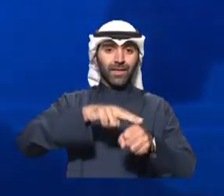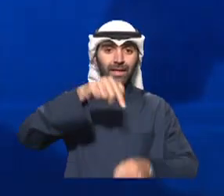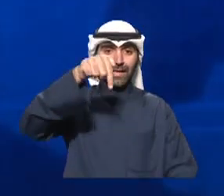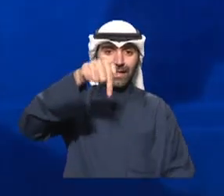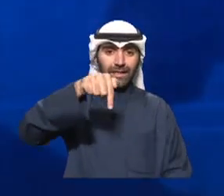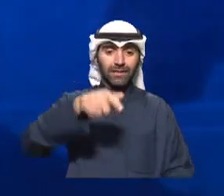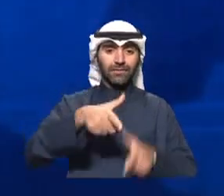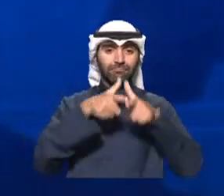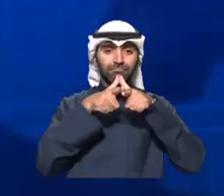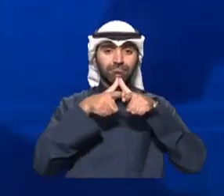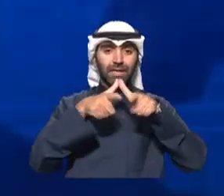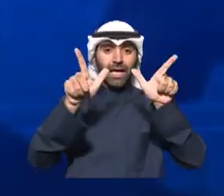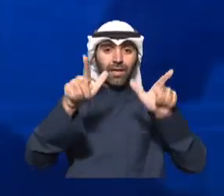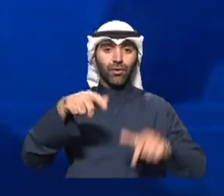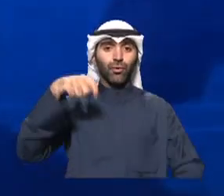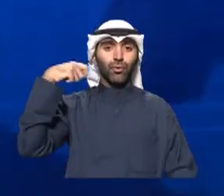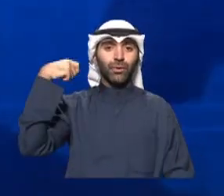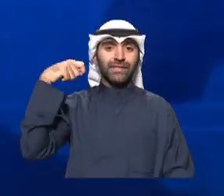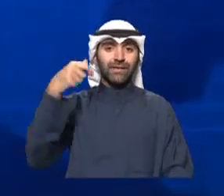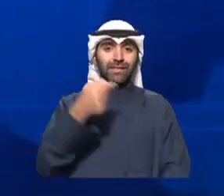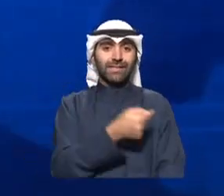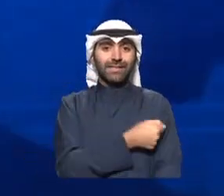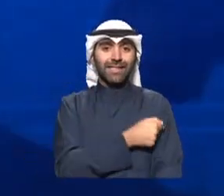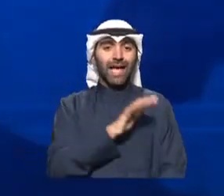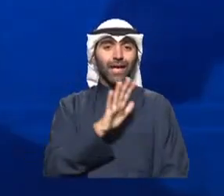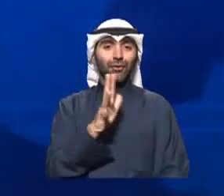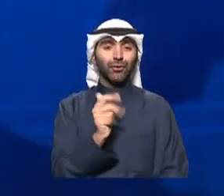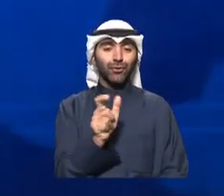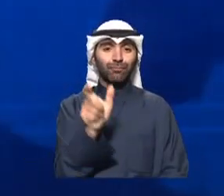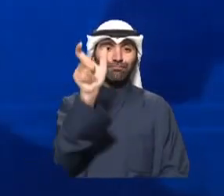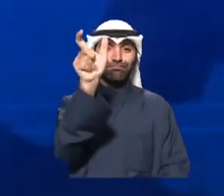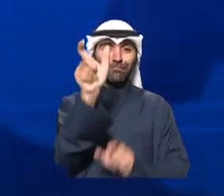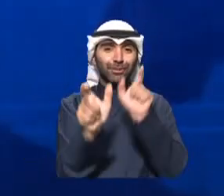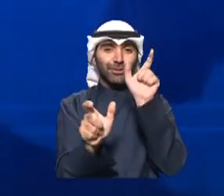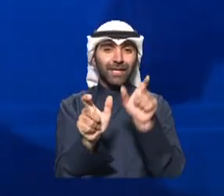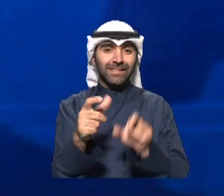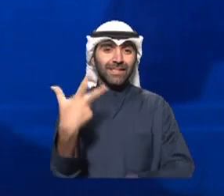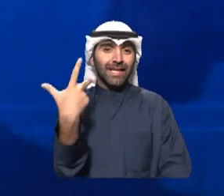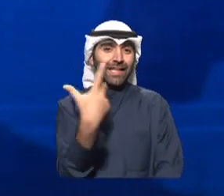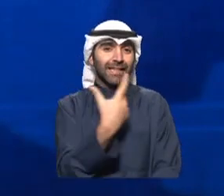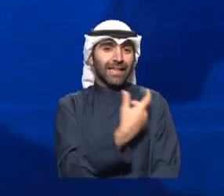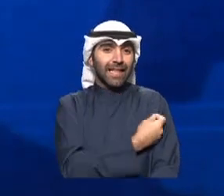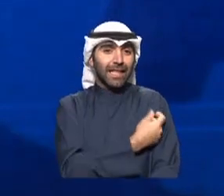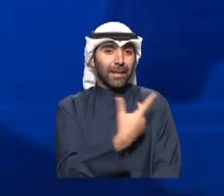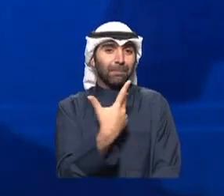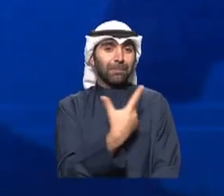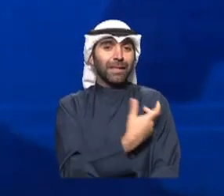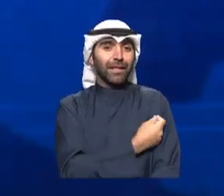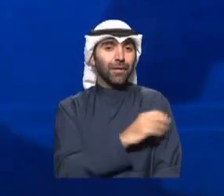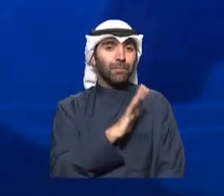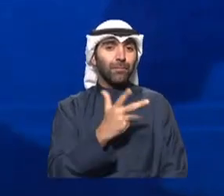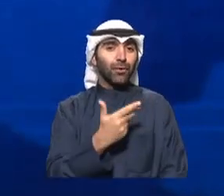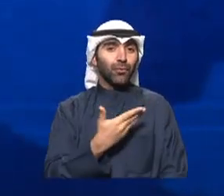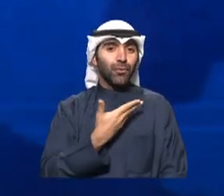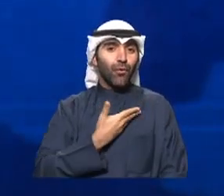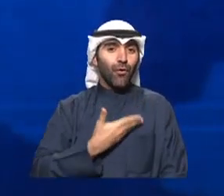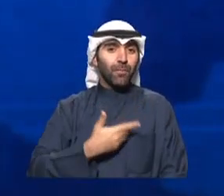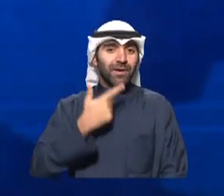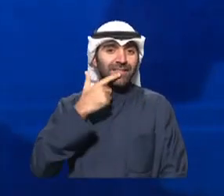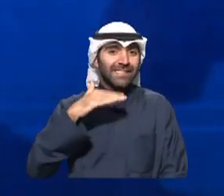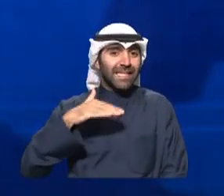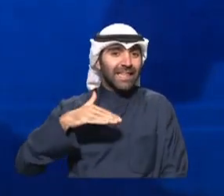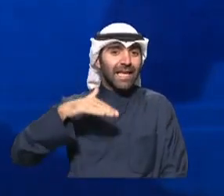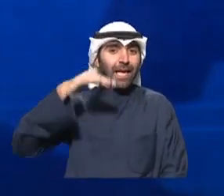أعلنت وزارة الصحة عن الانتهاء من تطعيم جميع المواطنين والمقيمين والمسجلين في وحدة التطعيم